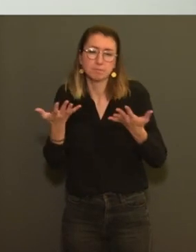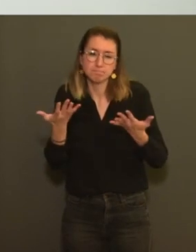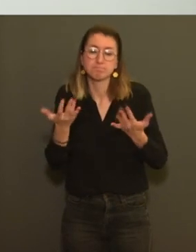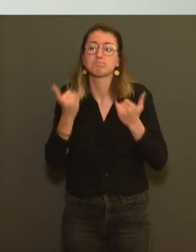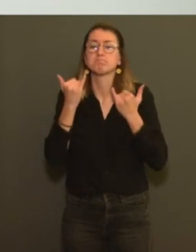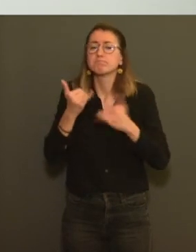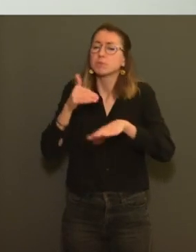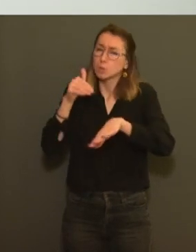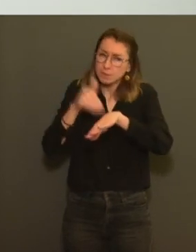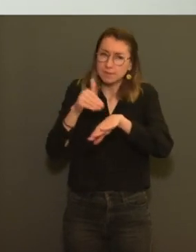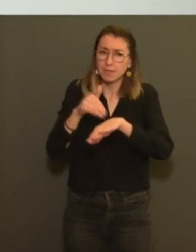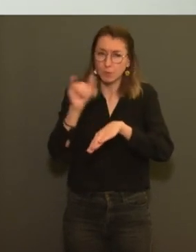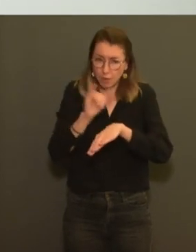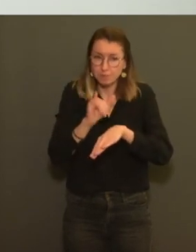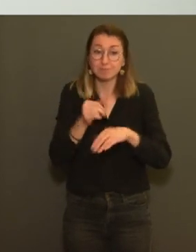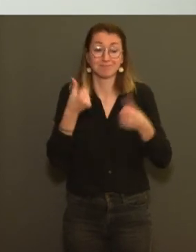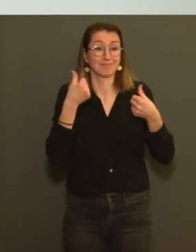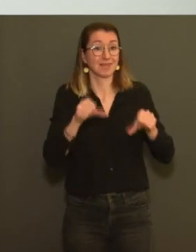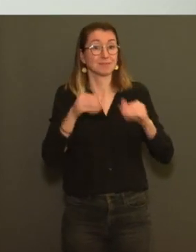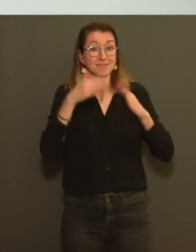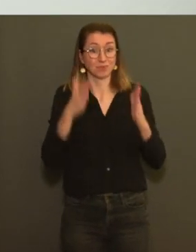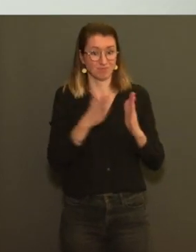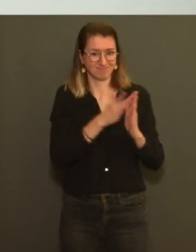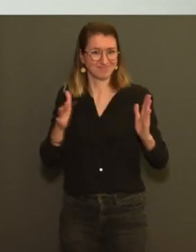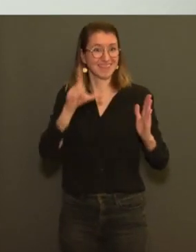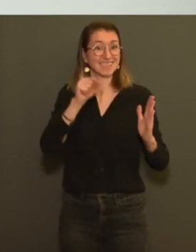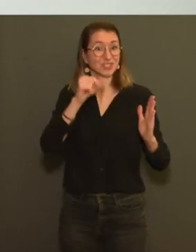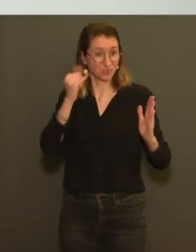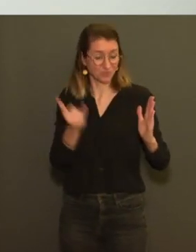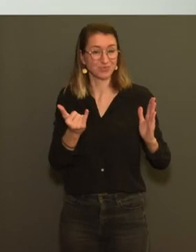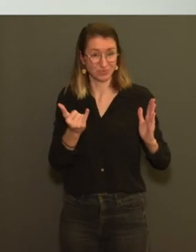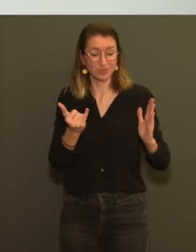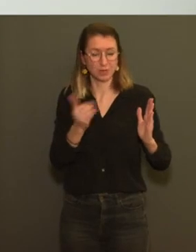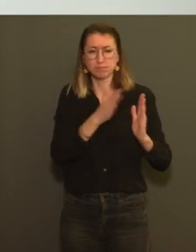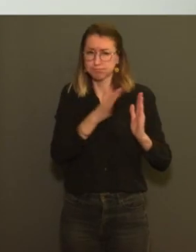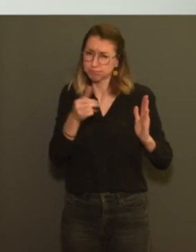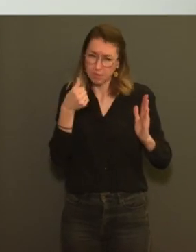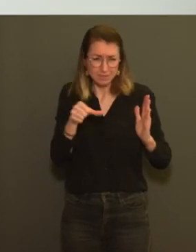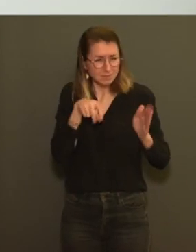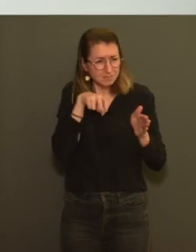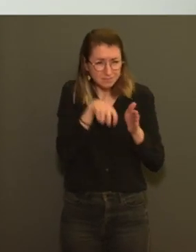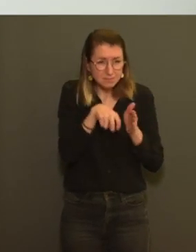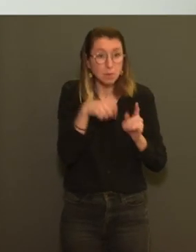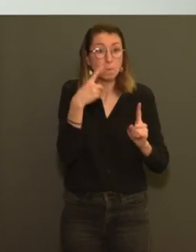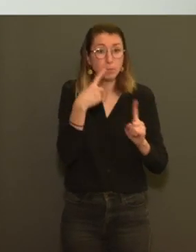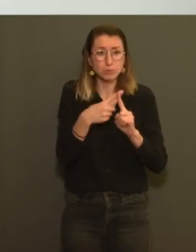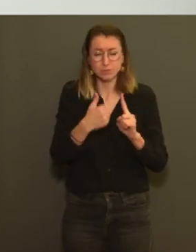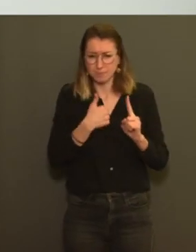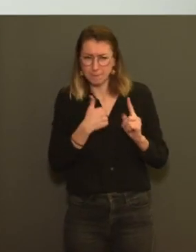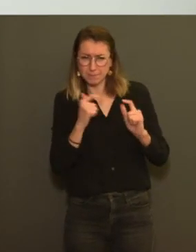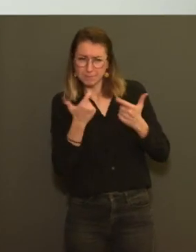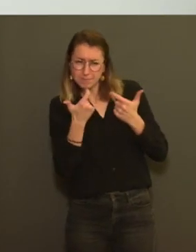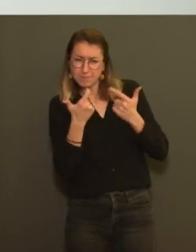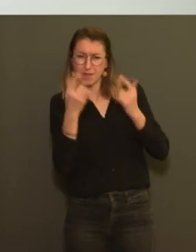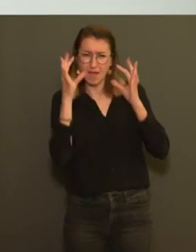bien sûr cette quarantaine de 10 jours, mais 2, de respecter des précautions supplémentaires, comme on le faisait avec la quarantaine